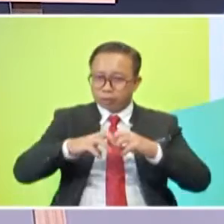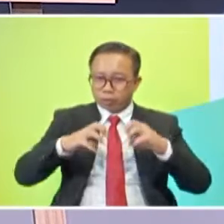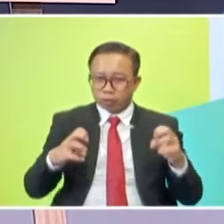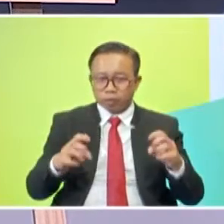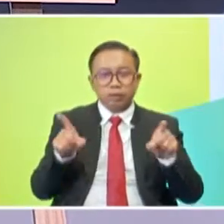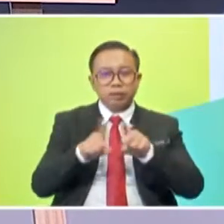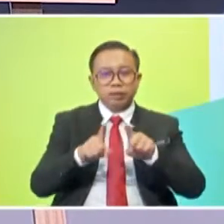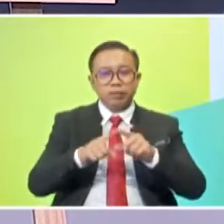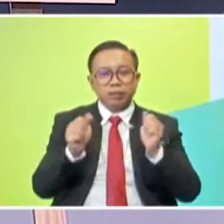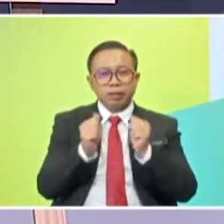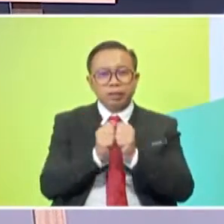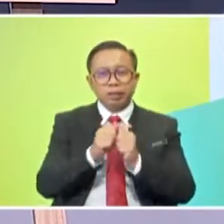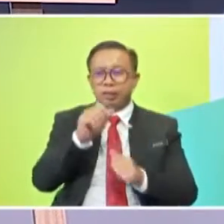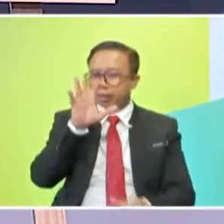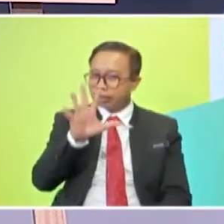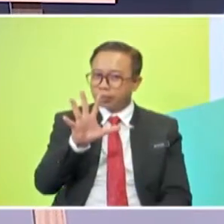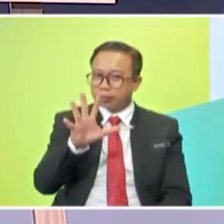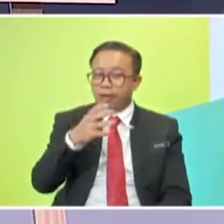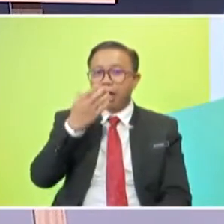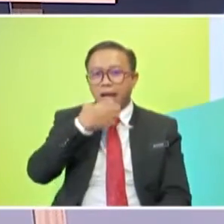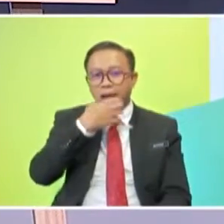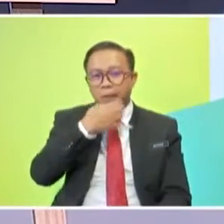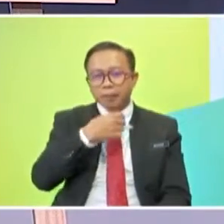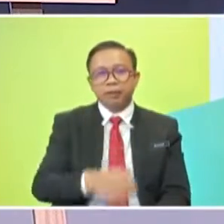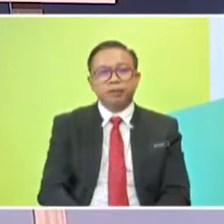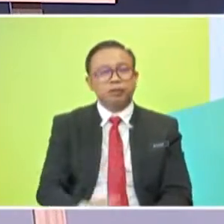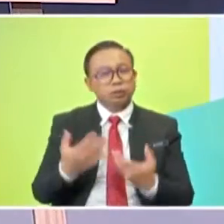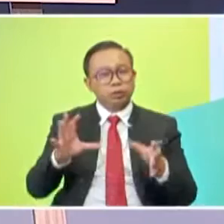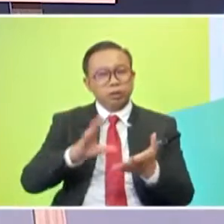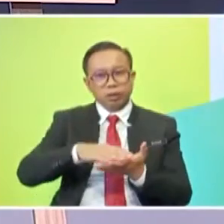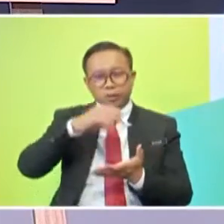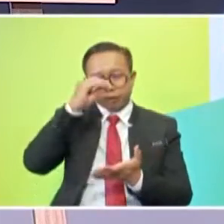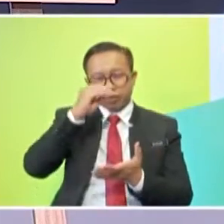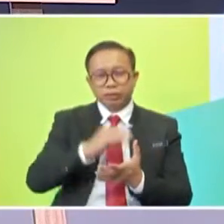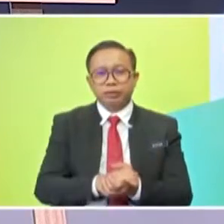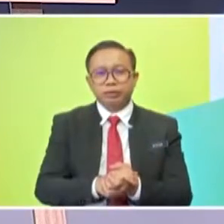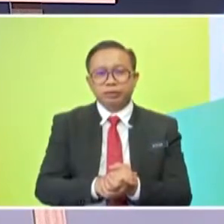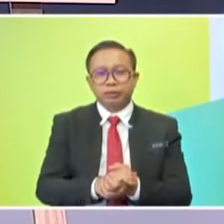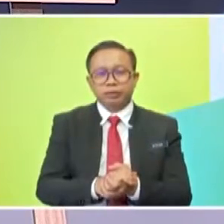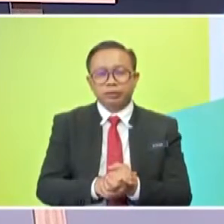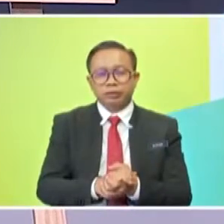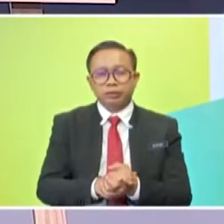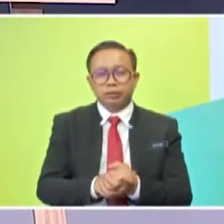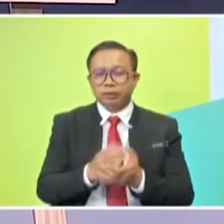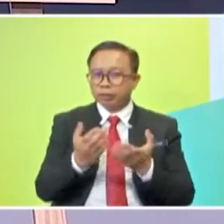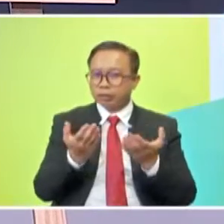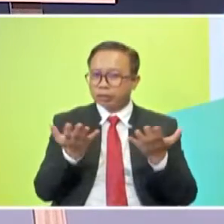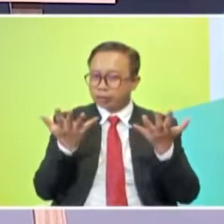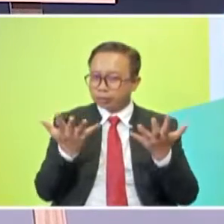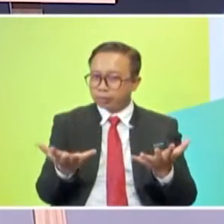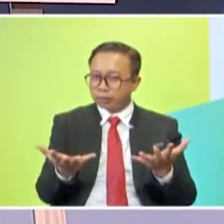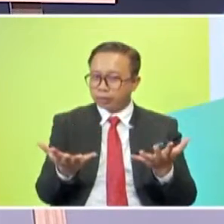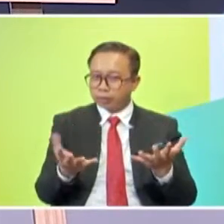bersamaan 5efe kita belanjakan nirohim Bang objek menggunakan